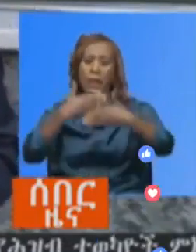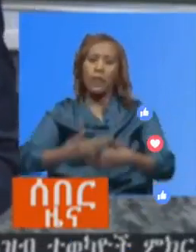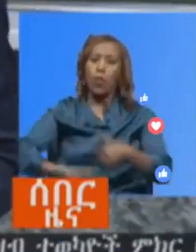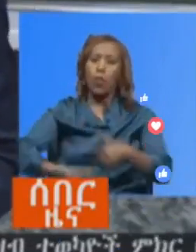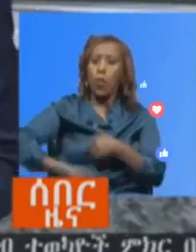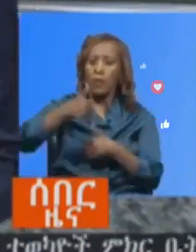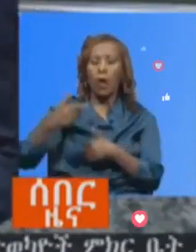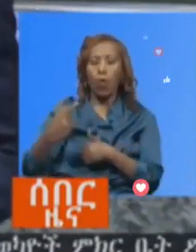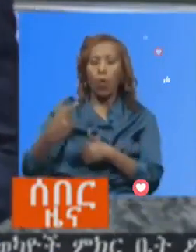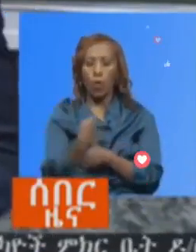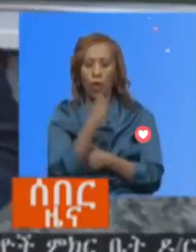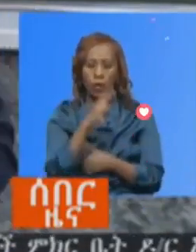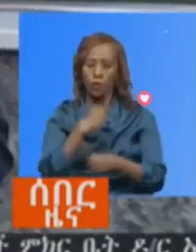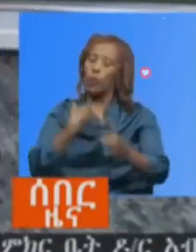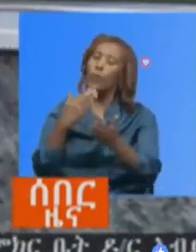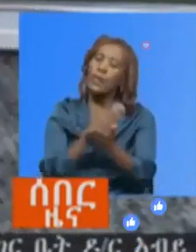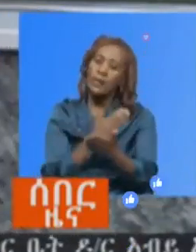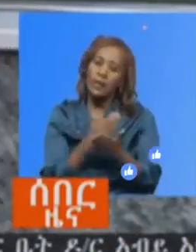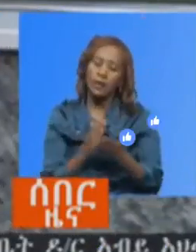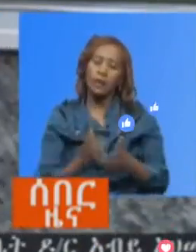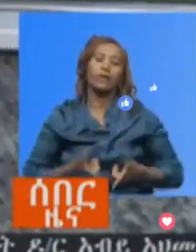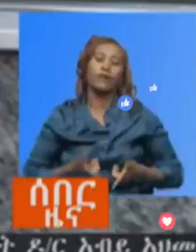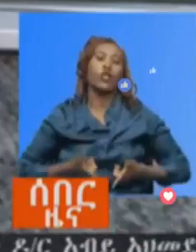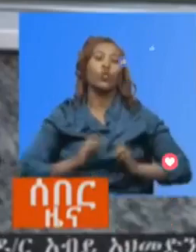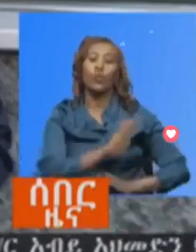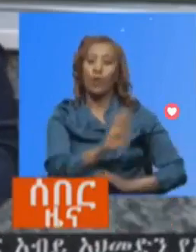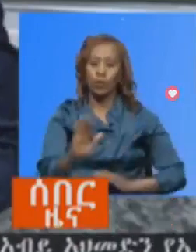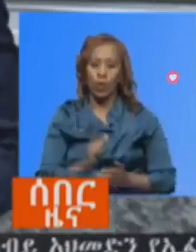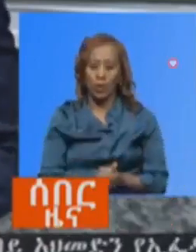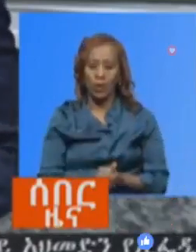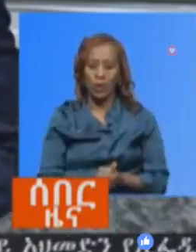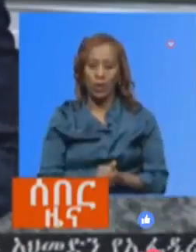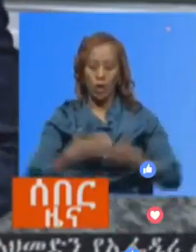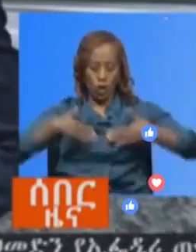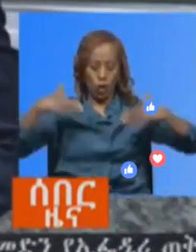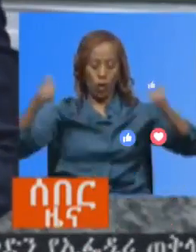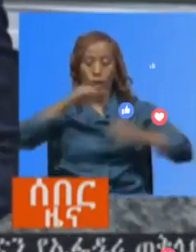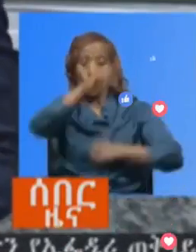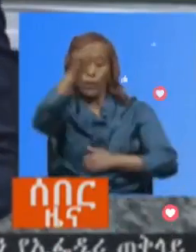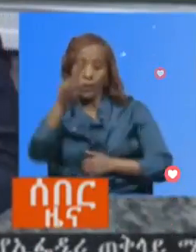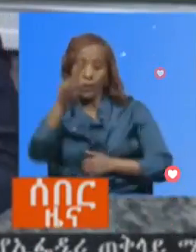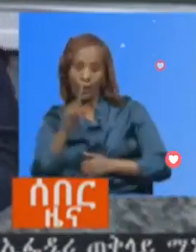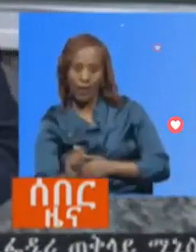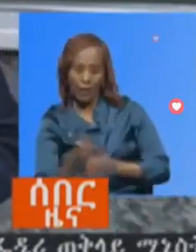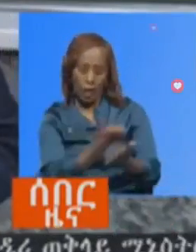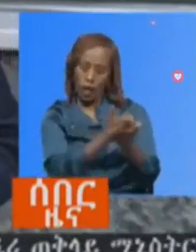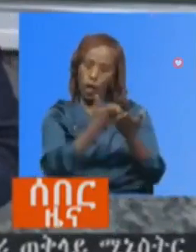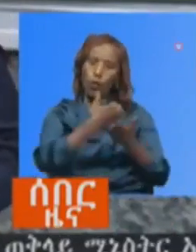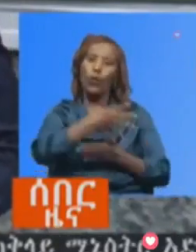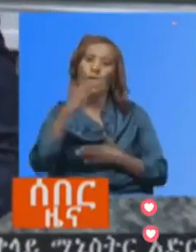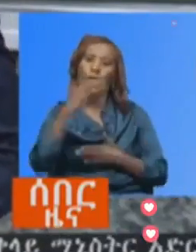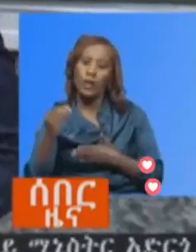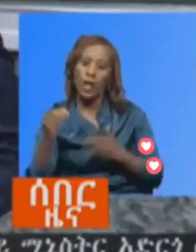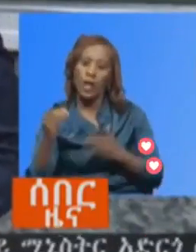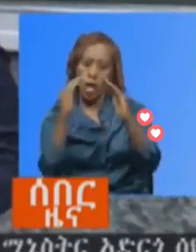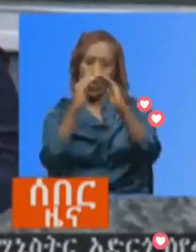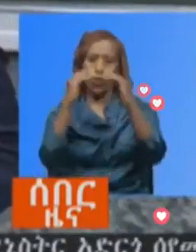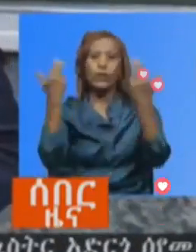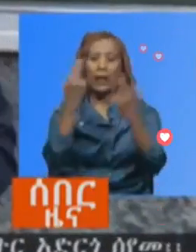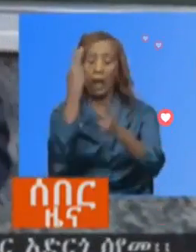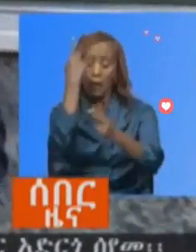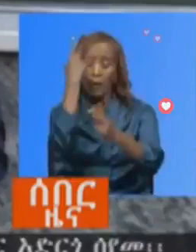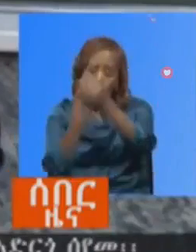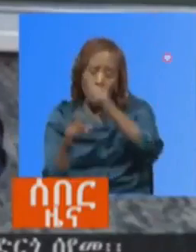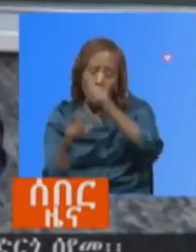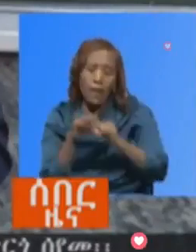ቀደም ሆናችሁ መሳተፍ ይኖርባችኋል። የወጣቱ ጥያቄ የኢኮኖሚና የእኩል ተጠቃሚነት ብቻ